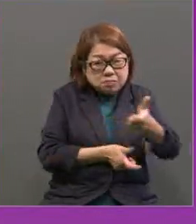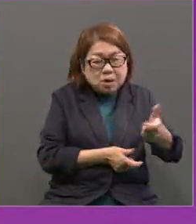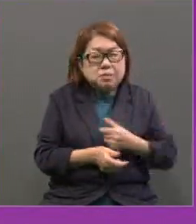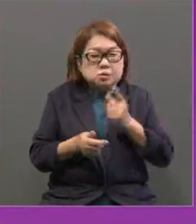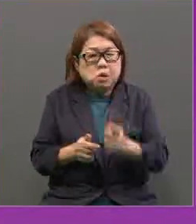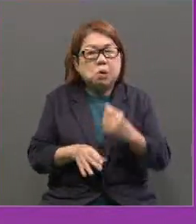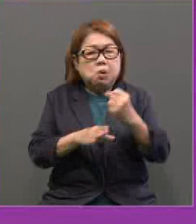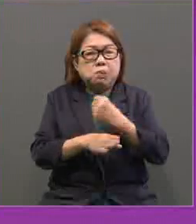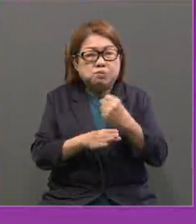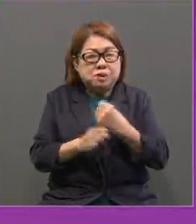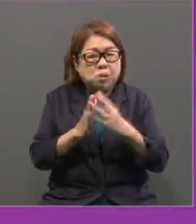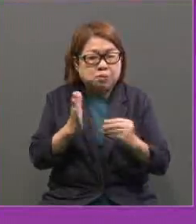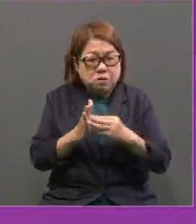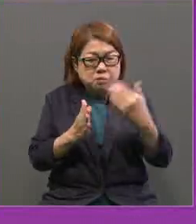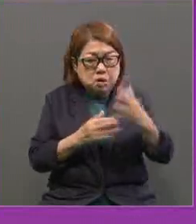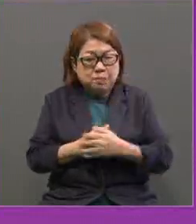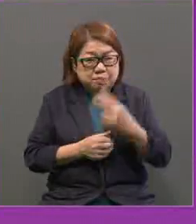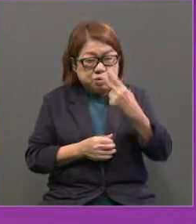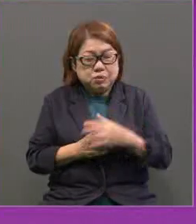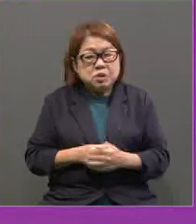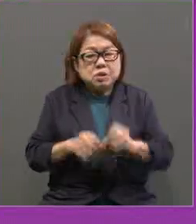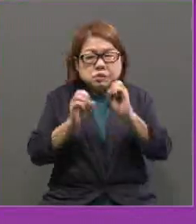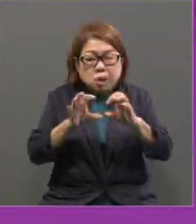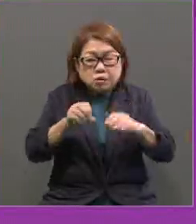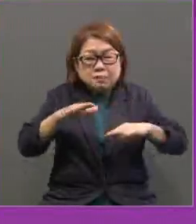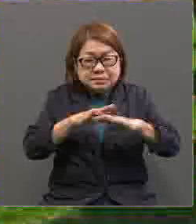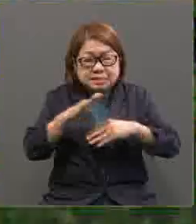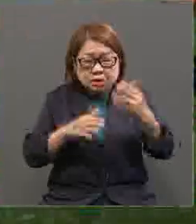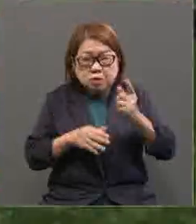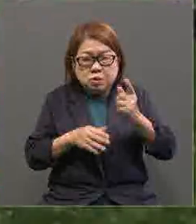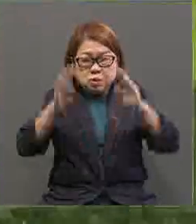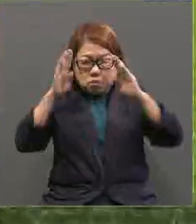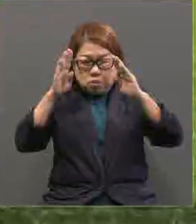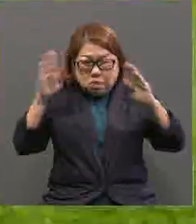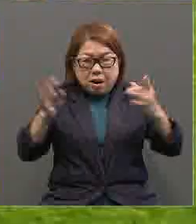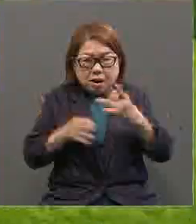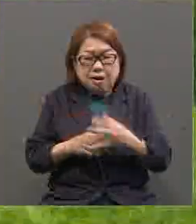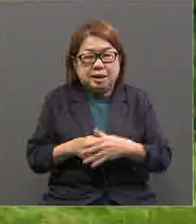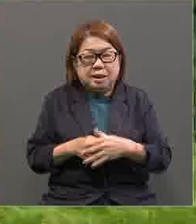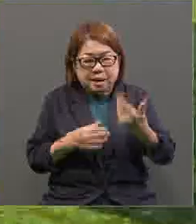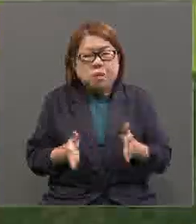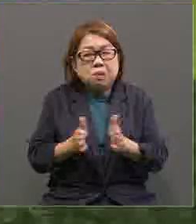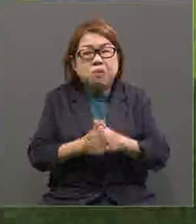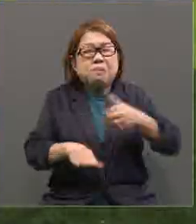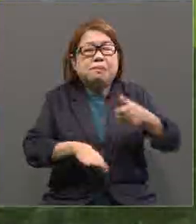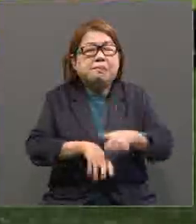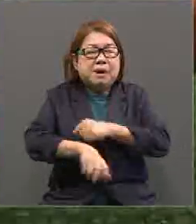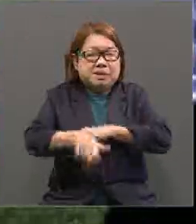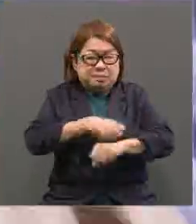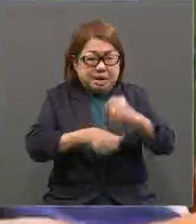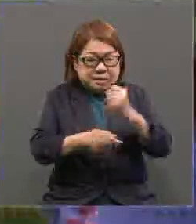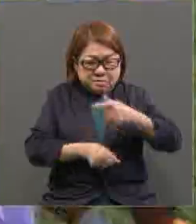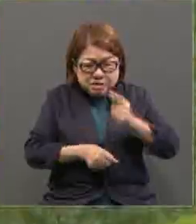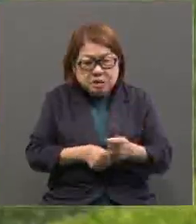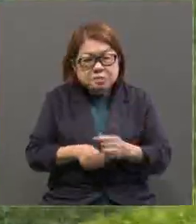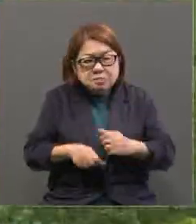อบรมนะครับทั้งภาคทฤษฎีก่อนคือมาปูทฤษฎีให้รู้กันก่อนนะครับว่ามีความรู้อะไรบ้างที่เราต้องรู้นะครับแล้วก็มีภาคปฏิบัตินะครับใน